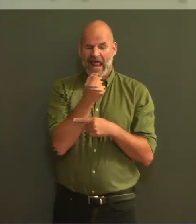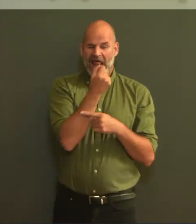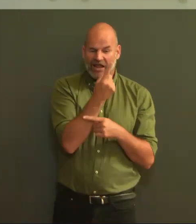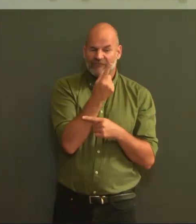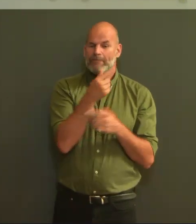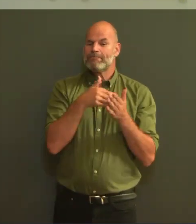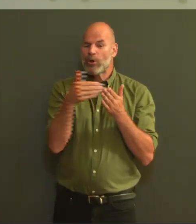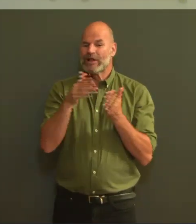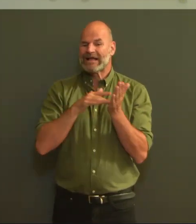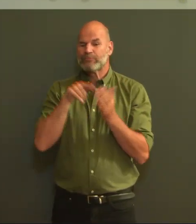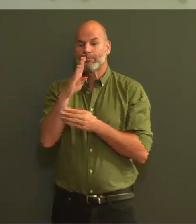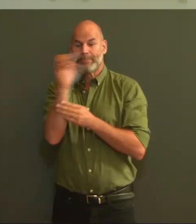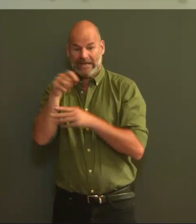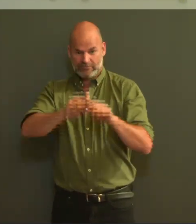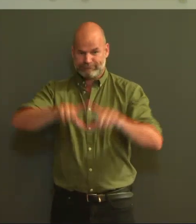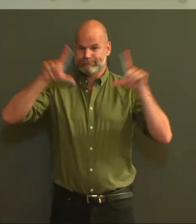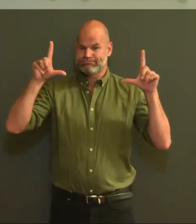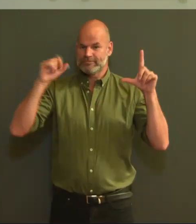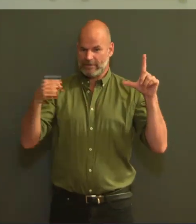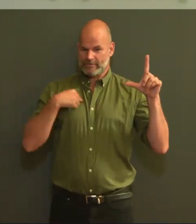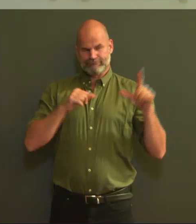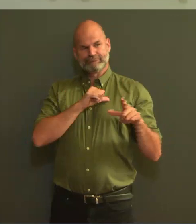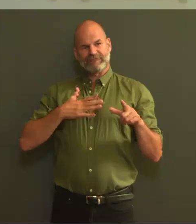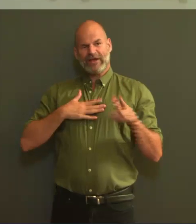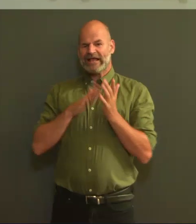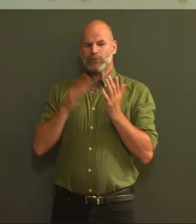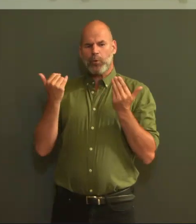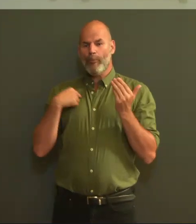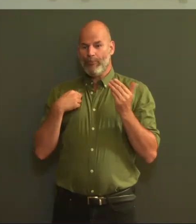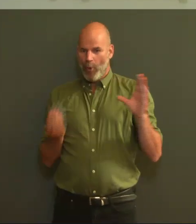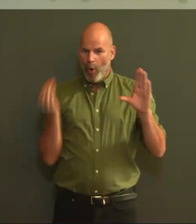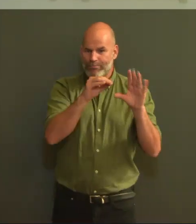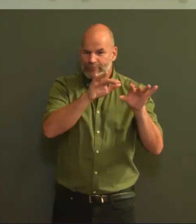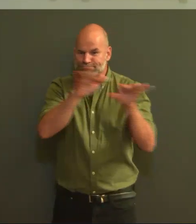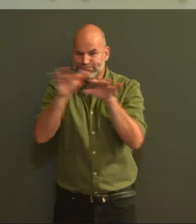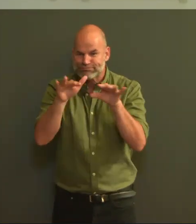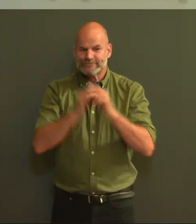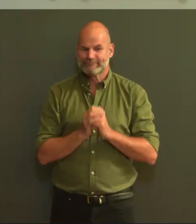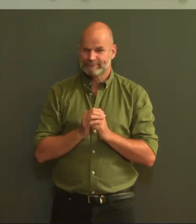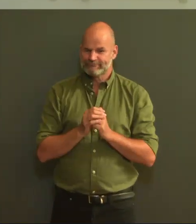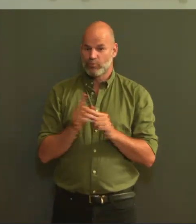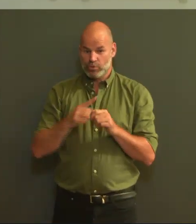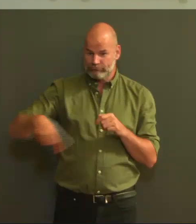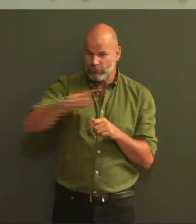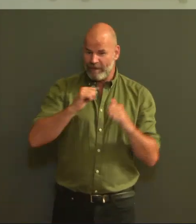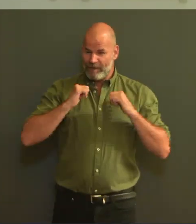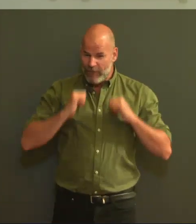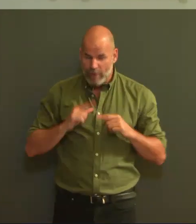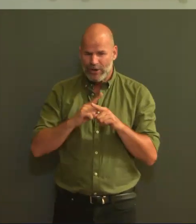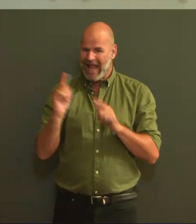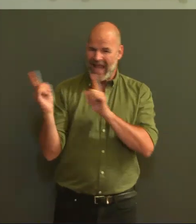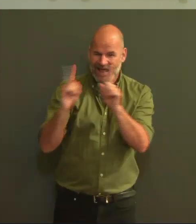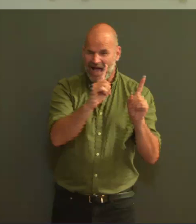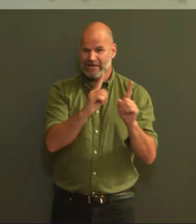jouw persoonlijke reden op. Maar vooral, hou vol en steun elkaar door jouw redenen te delen met vrienden en